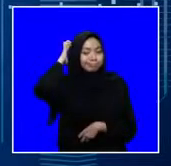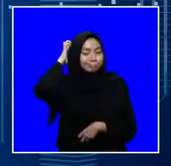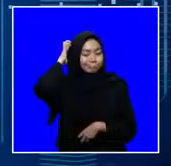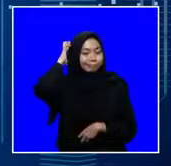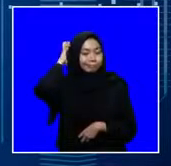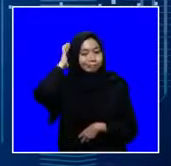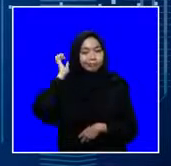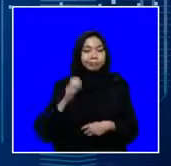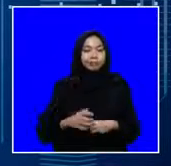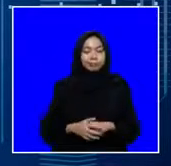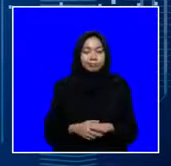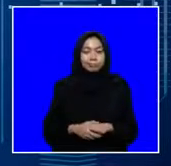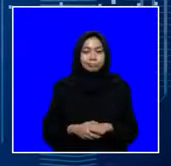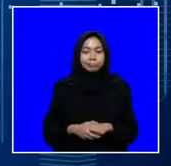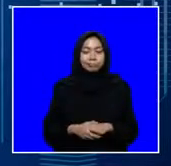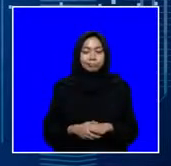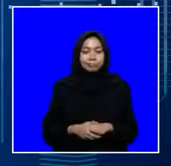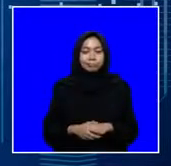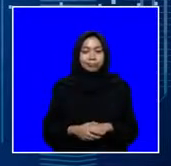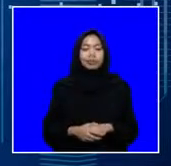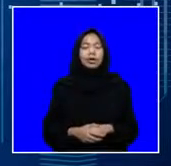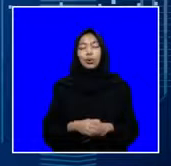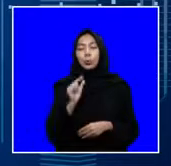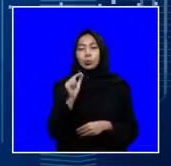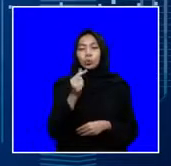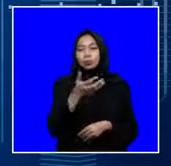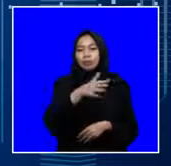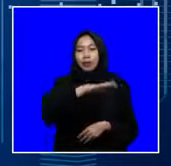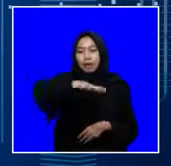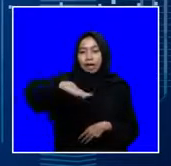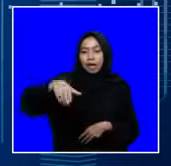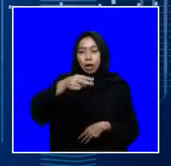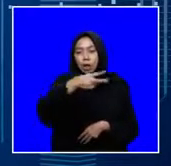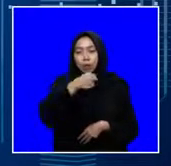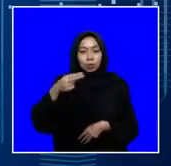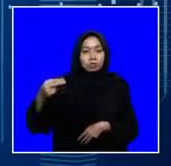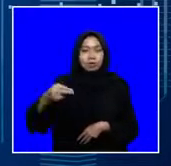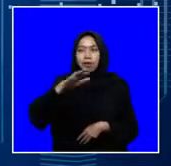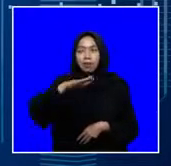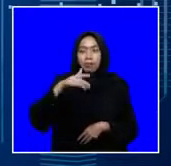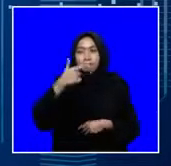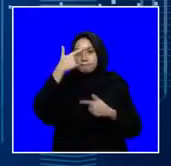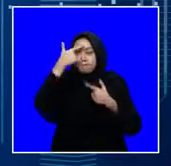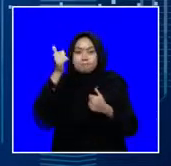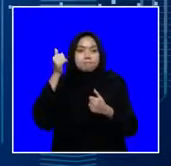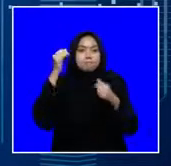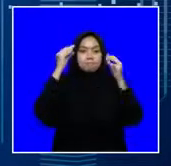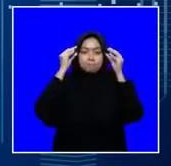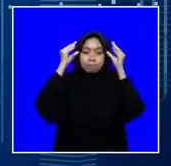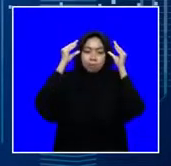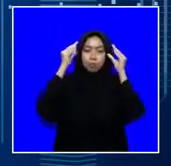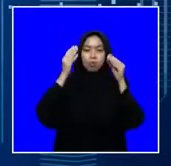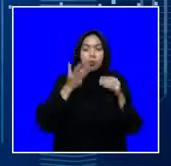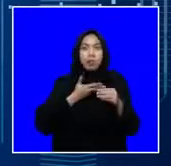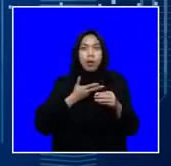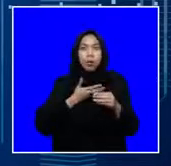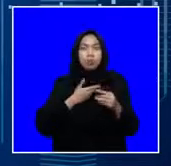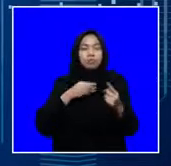Kartini. Bagi semua anak di Indonesia, semua anak yang rajin dan ingin mencapai prestasi yang